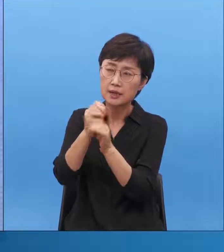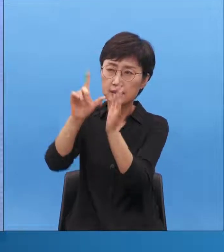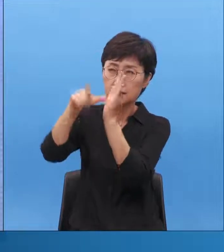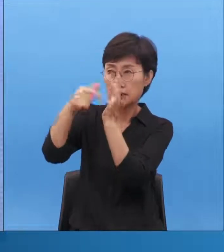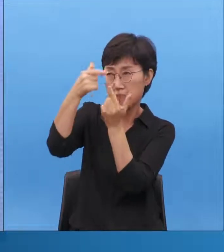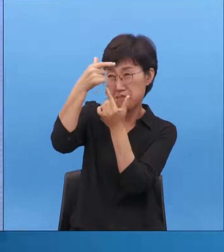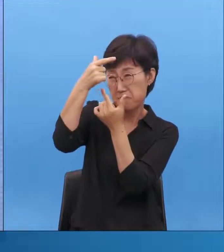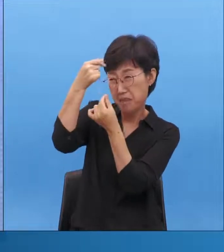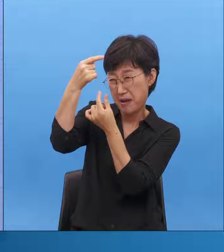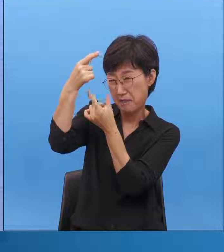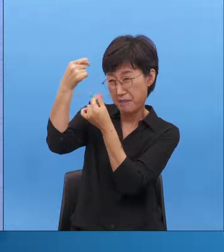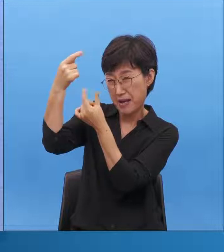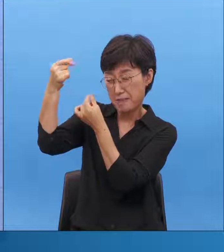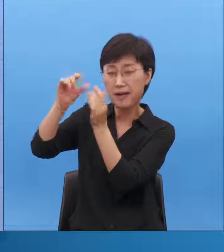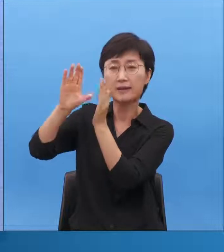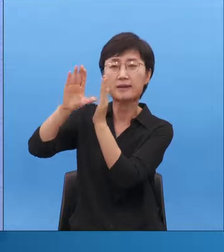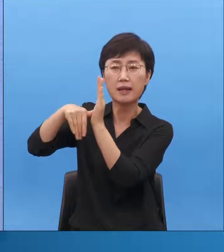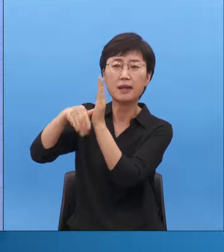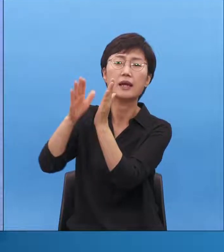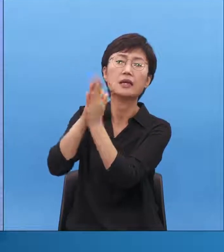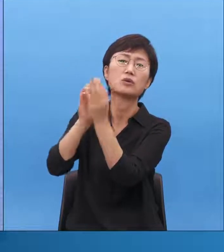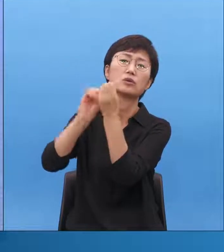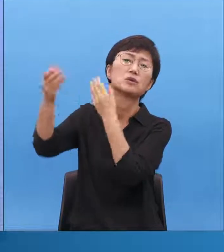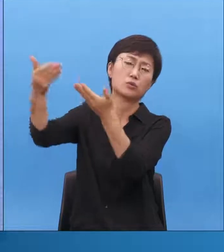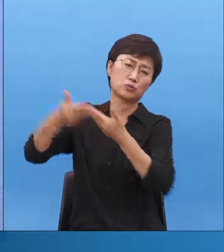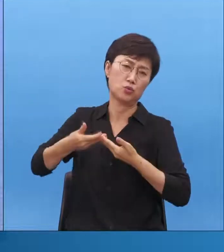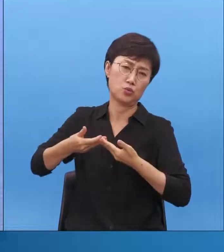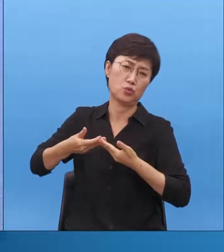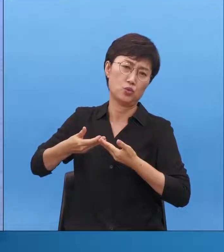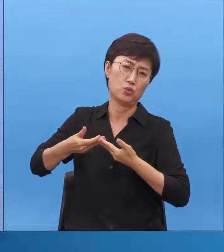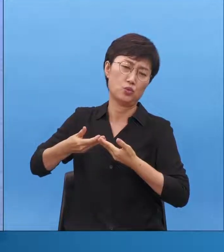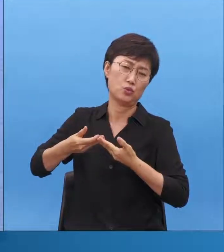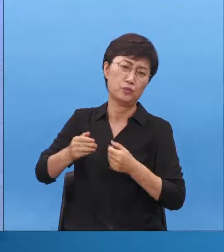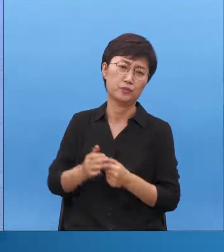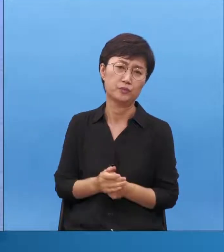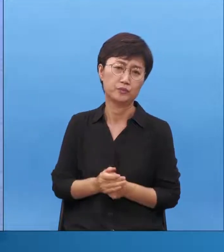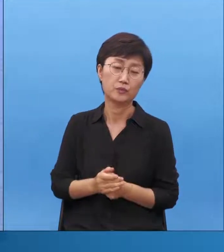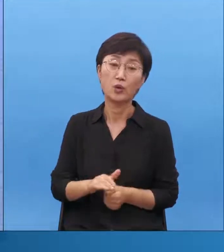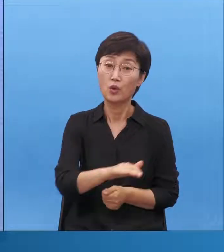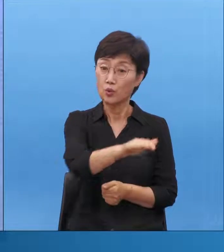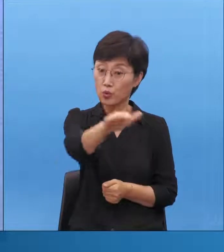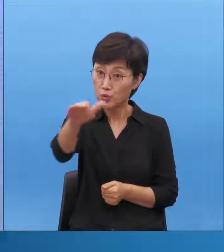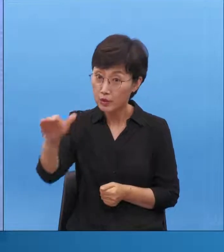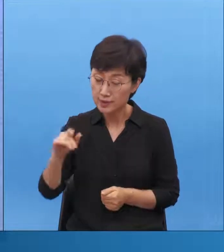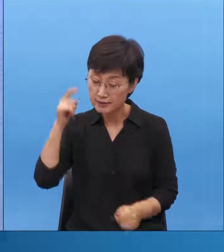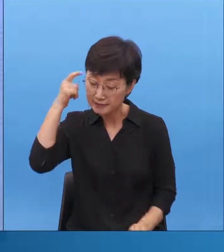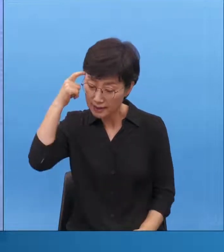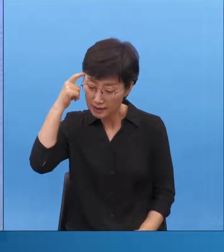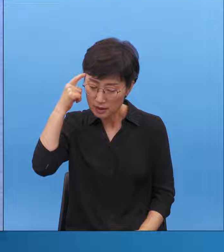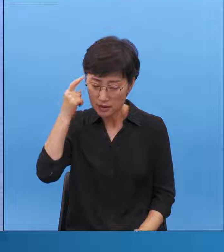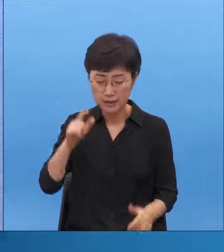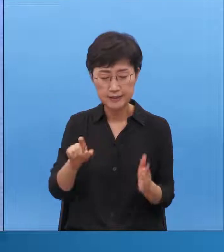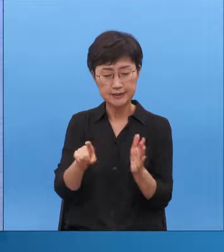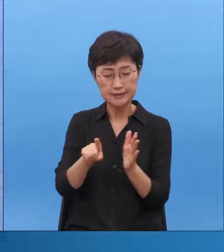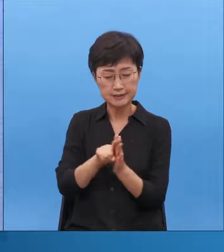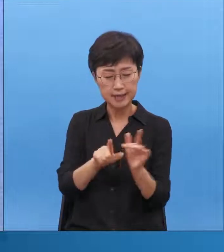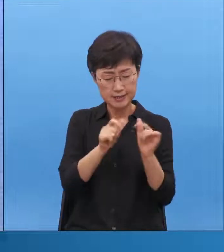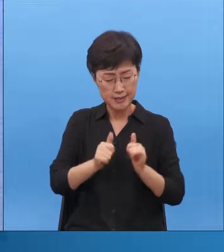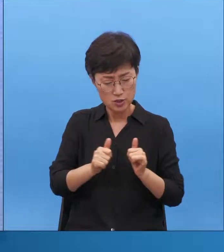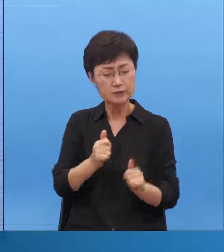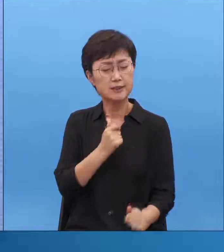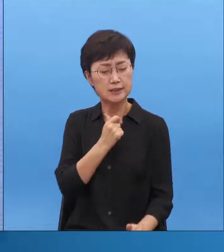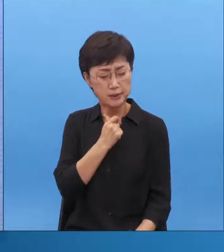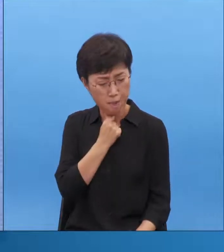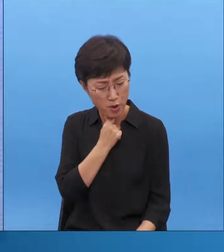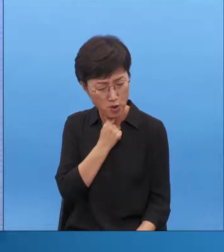but He gives it to us in the most accurate time schedule. 우리는 신앙생활을 잘하고 싶다, 또 응답받고 싶다 이렇게 하지만은